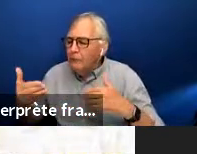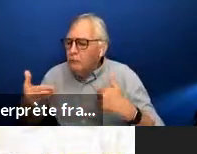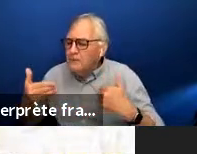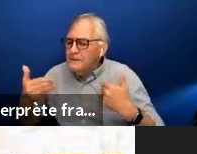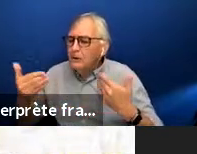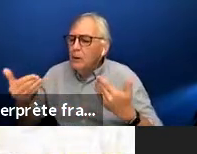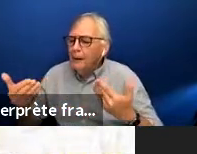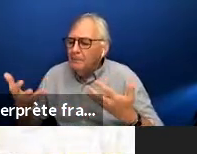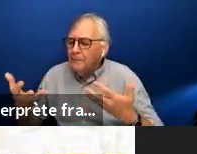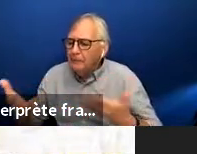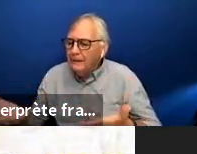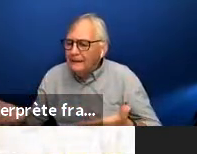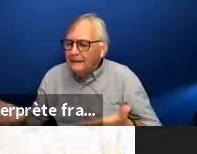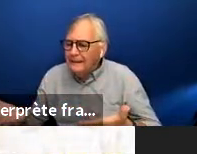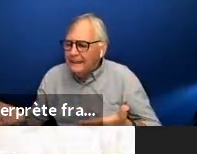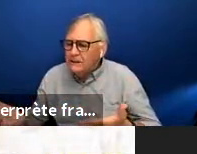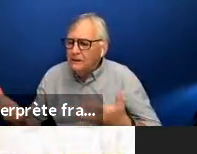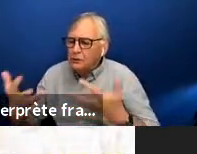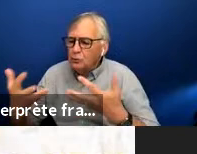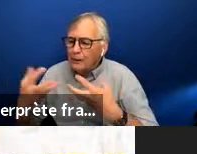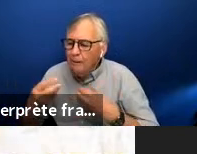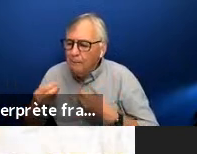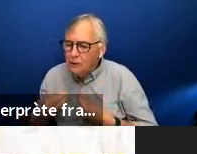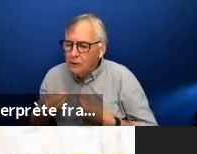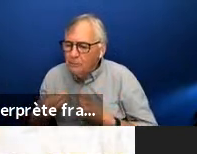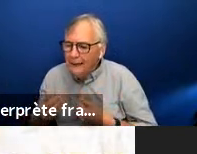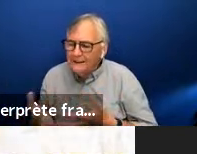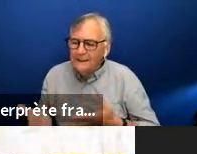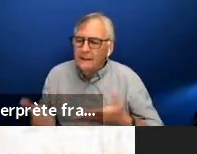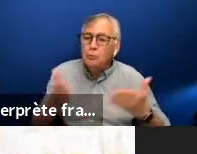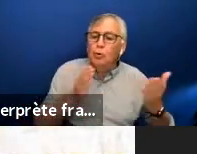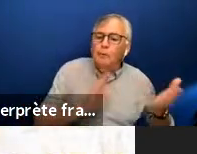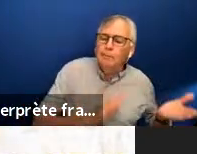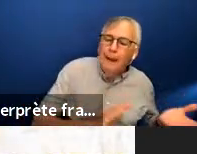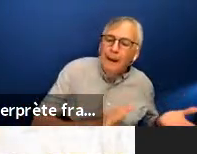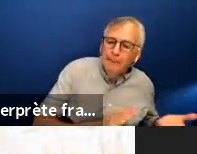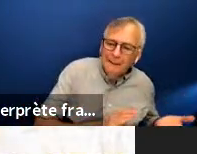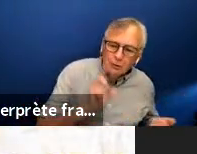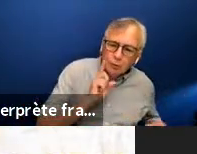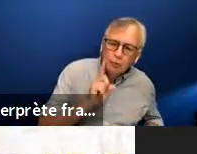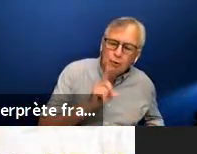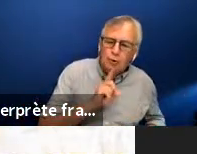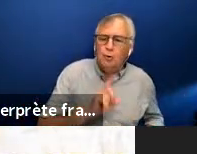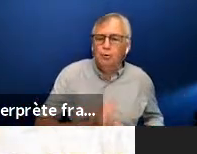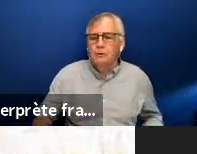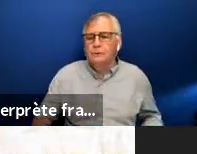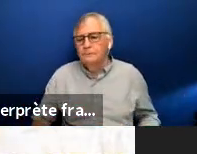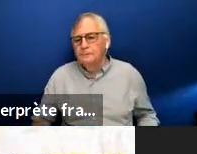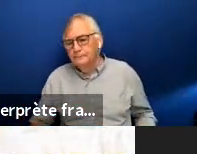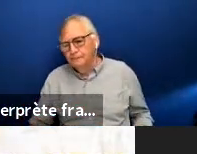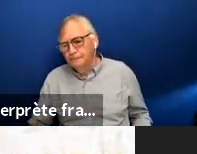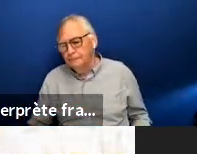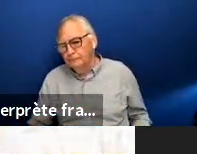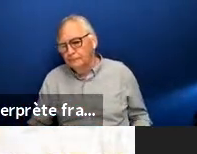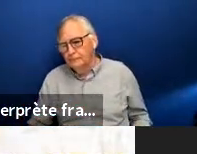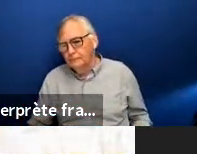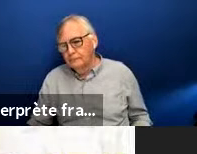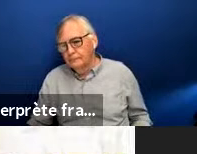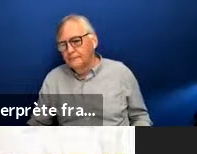elle-même qui va vous dire comment elle préfère être identifiée, soit comme personne malentendante ou comme personne sourde.